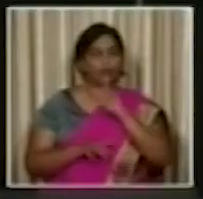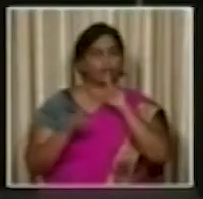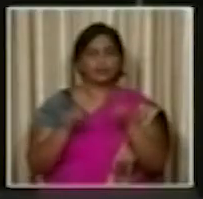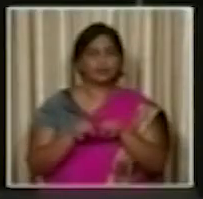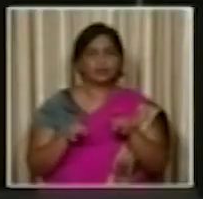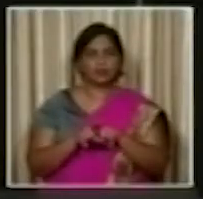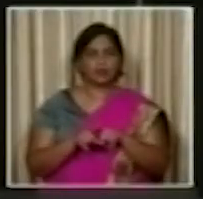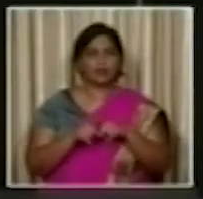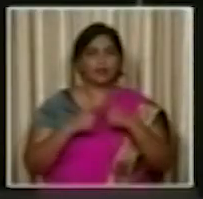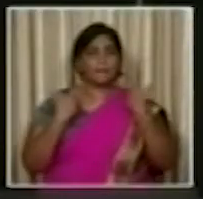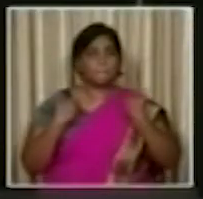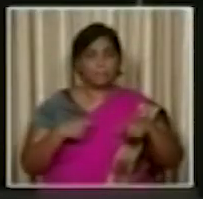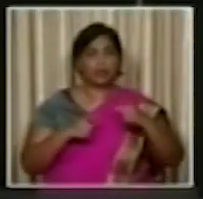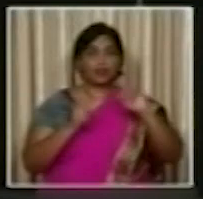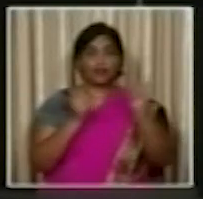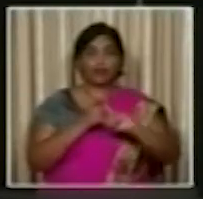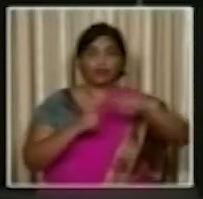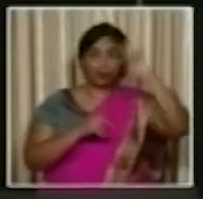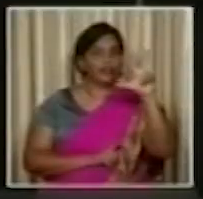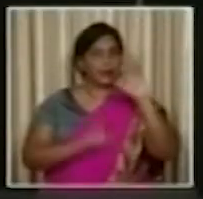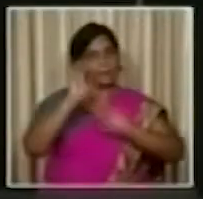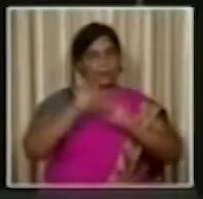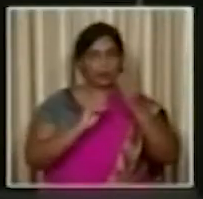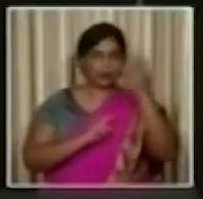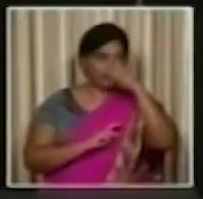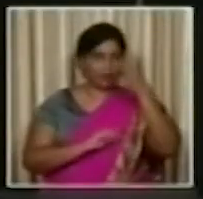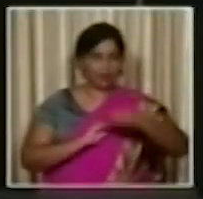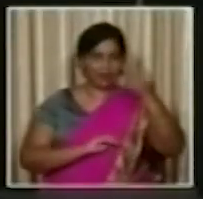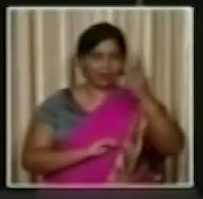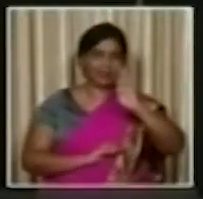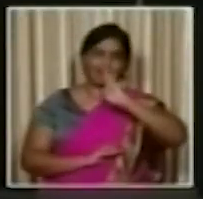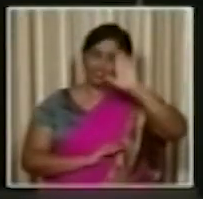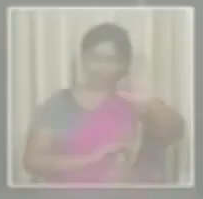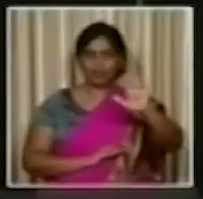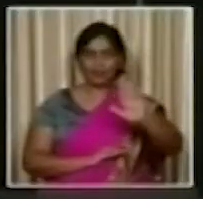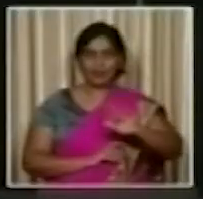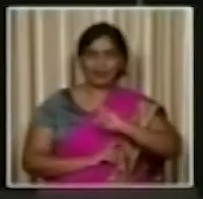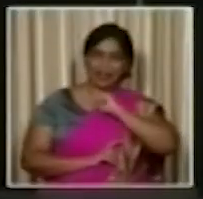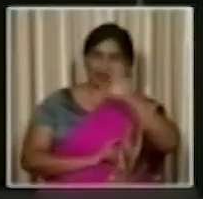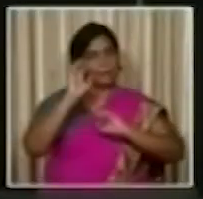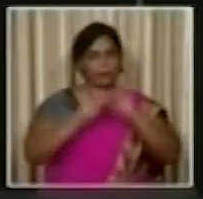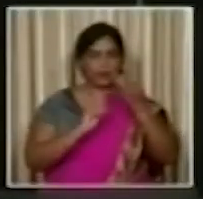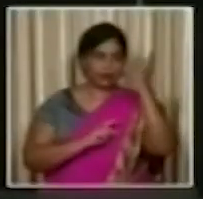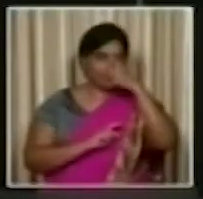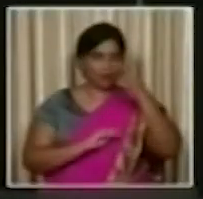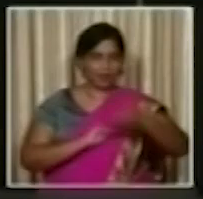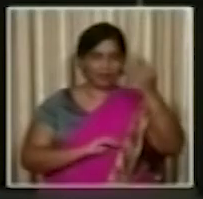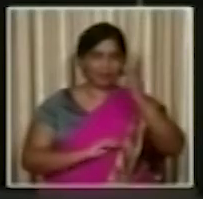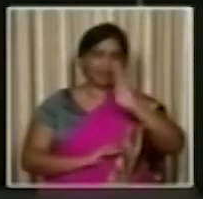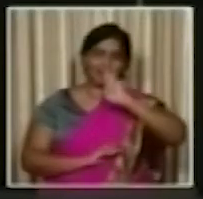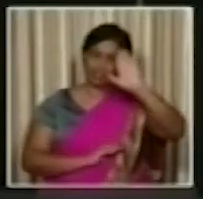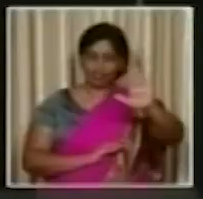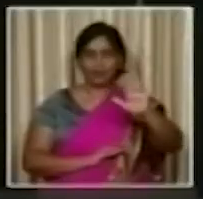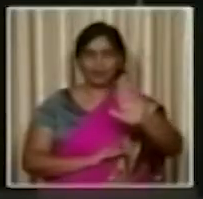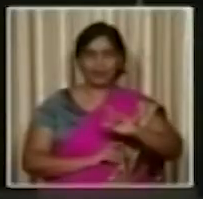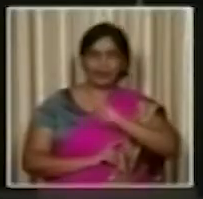இந்த விடயம் ராஜபக்சக்கள் யுத்தத்தை வெற்றி கொண்டதனால் நாட்டை கொள்ளையிட்டதை போன்ற விடயம். கொஞ்சம் பொறுங்கள், கொஞ்சம் பொறுங்கள். ஜனாதிபதி அவர்களே